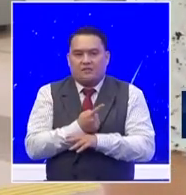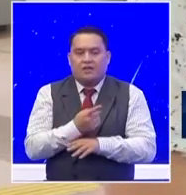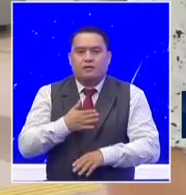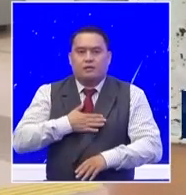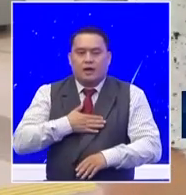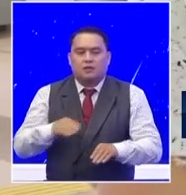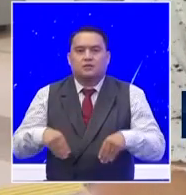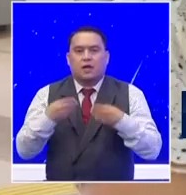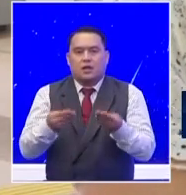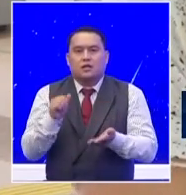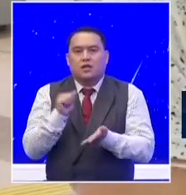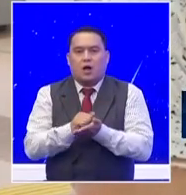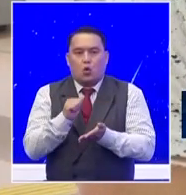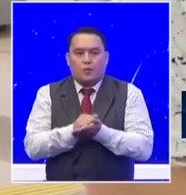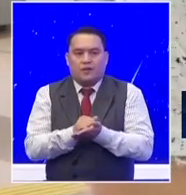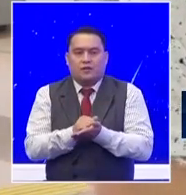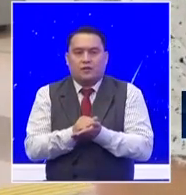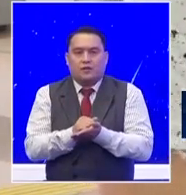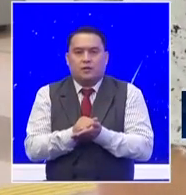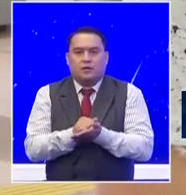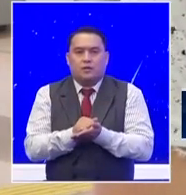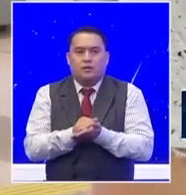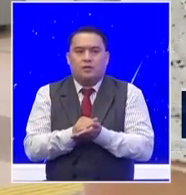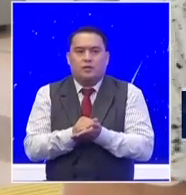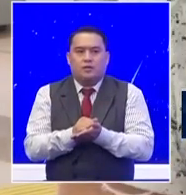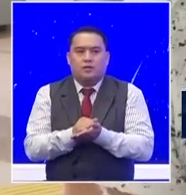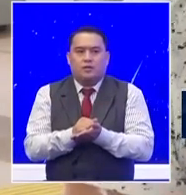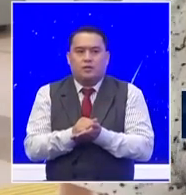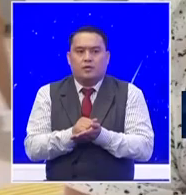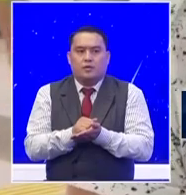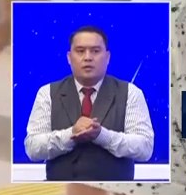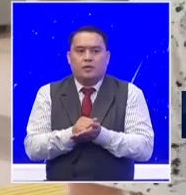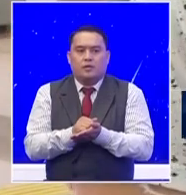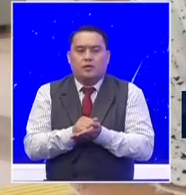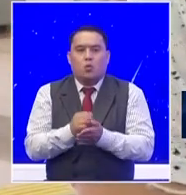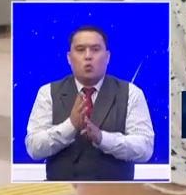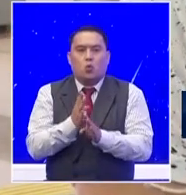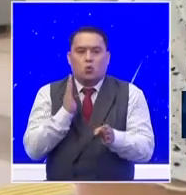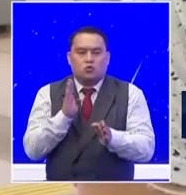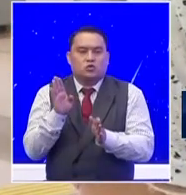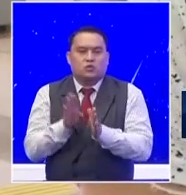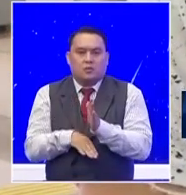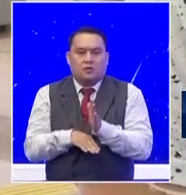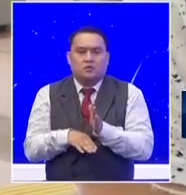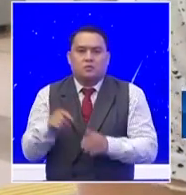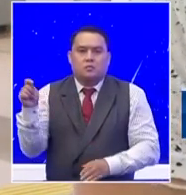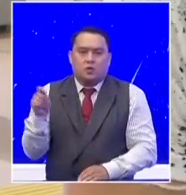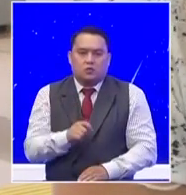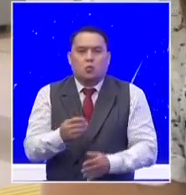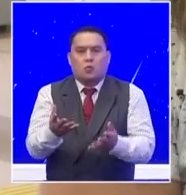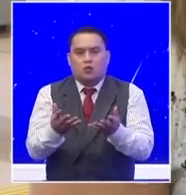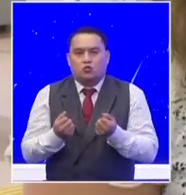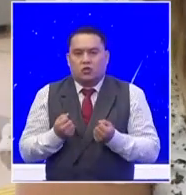я сдала документы без большинства пространства в очереди. Спокойно зашла,